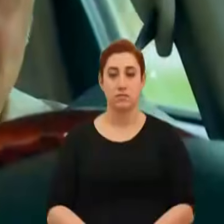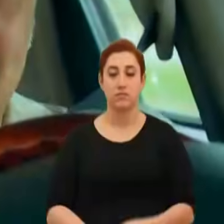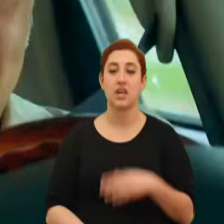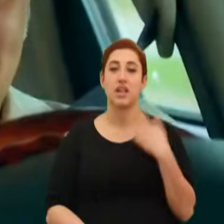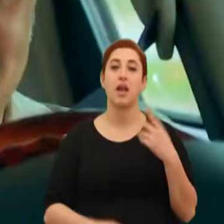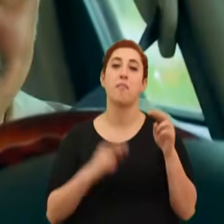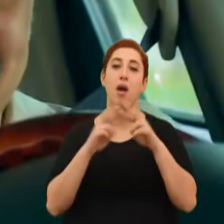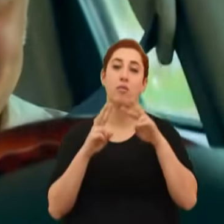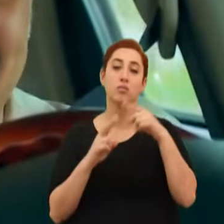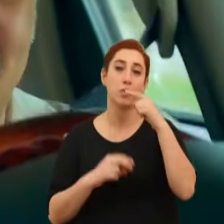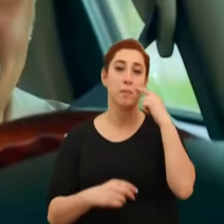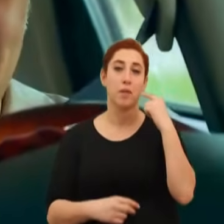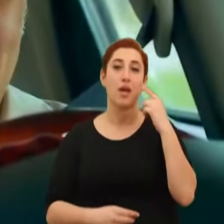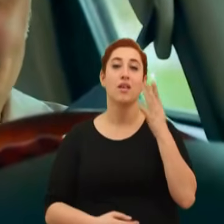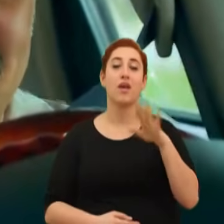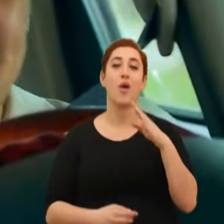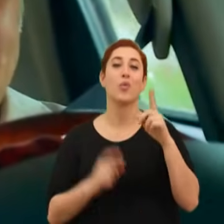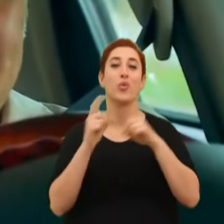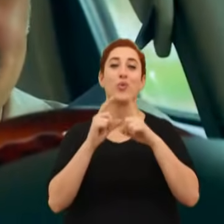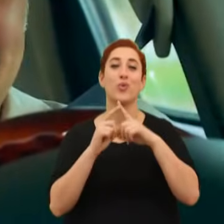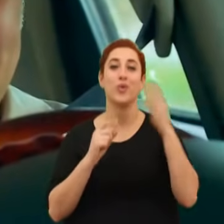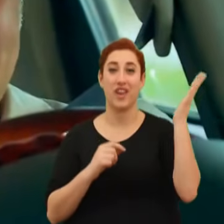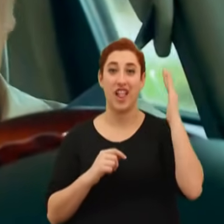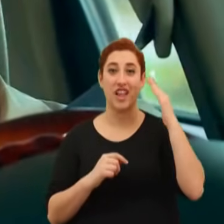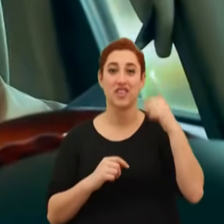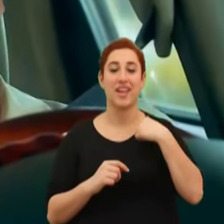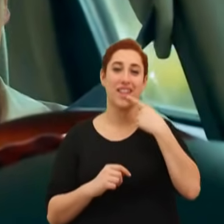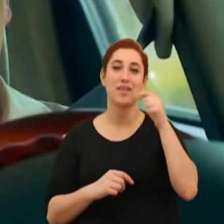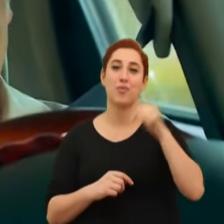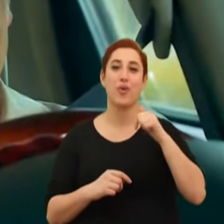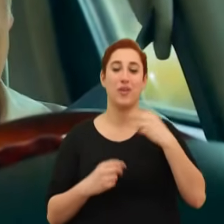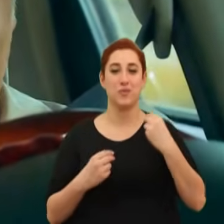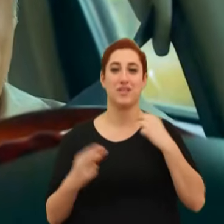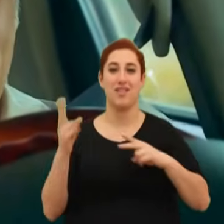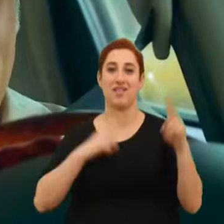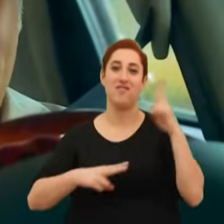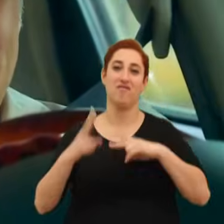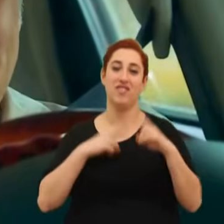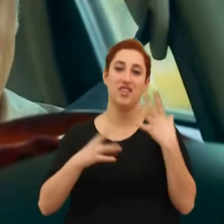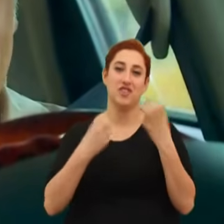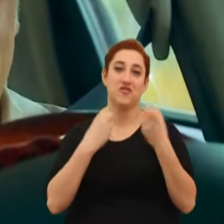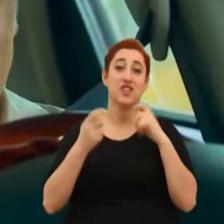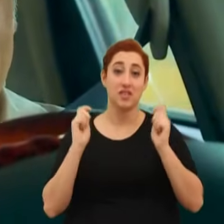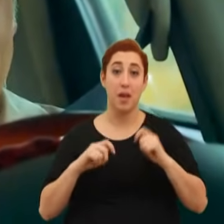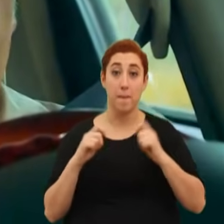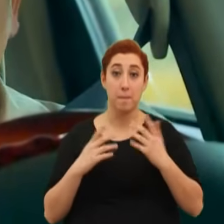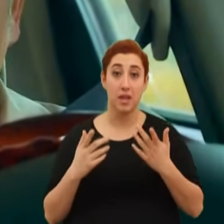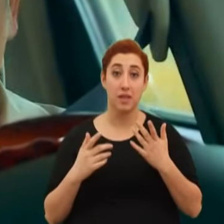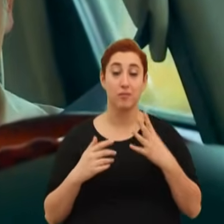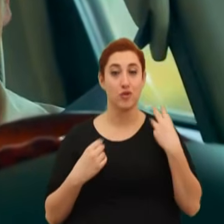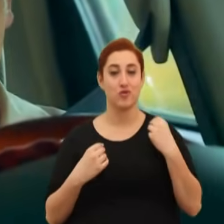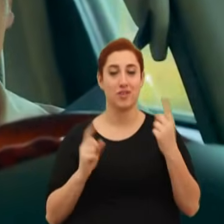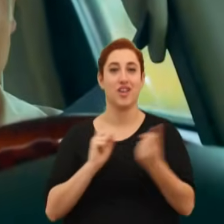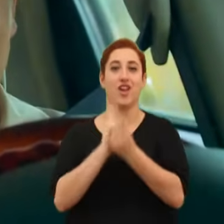Ya Mahmut Bey, dünürler gelecekler ya, dedim ki böyle üstümüze başımıza güzel şeyler alalım da gayet